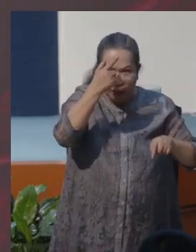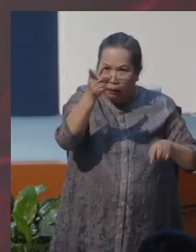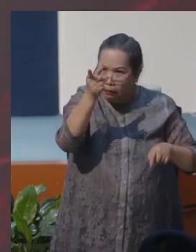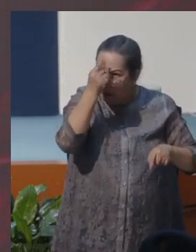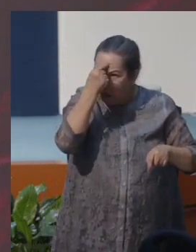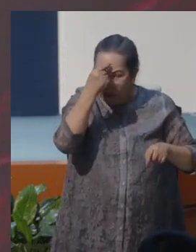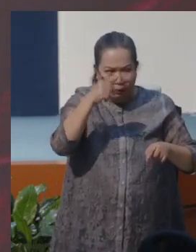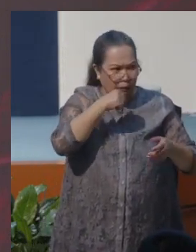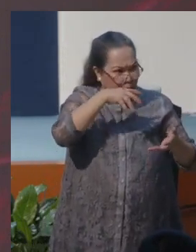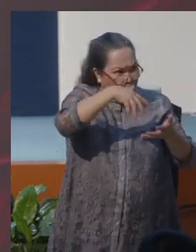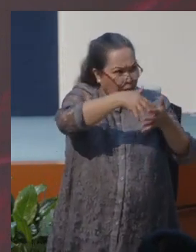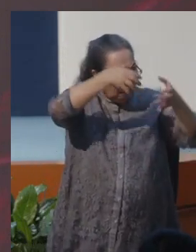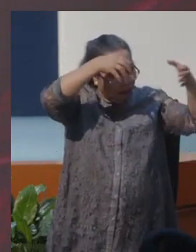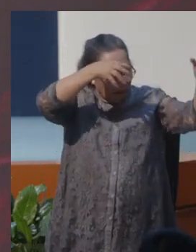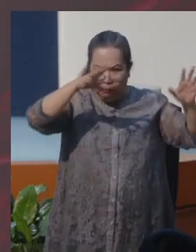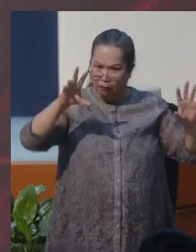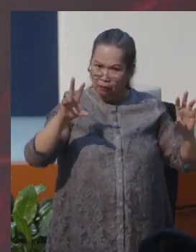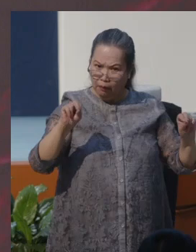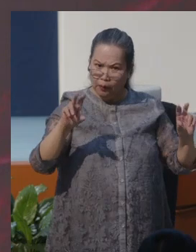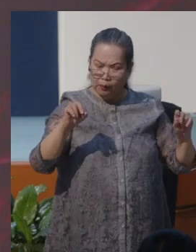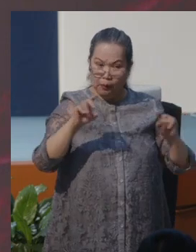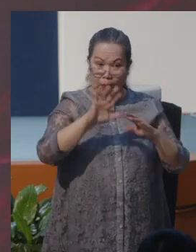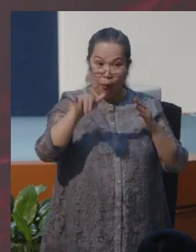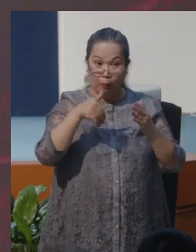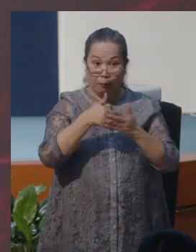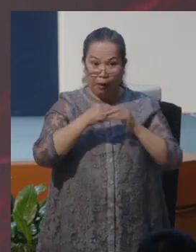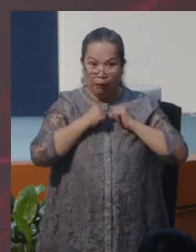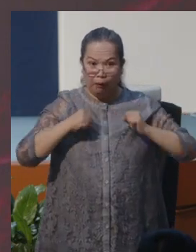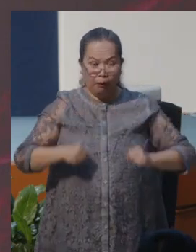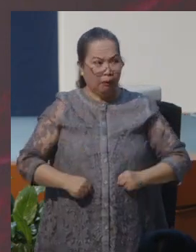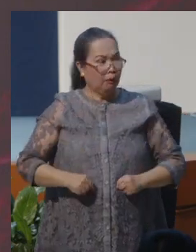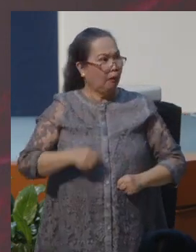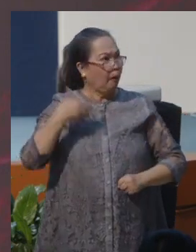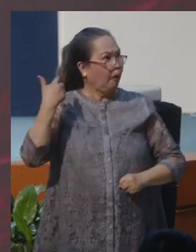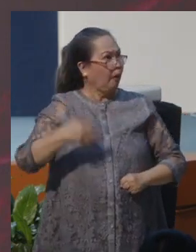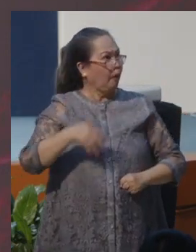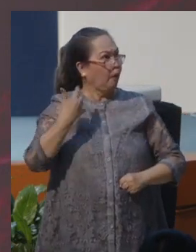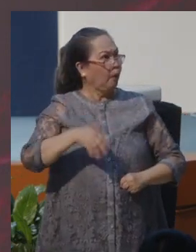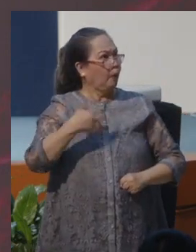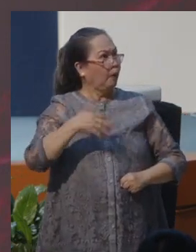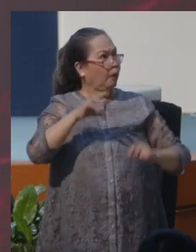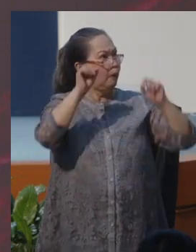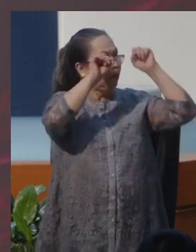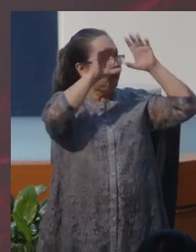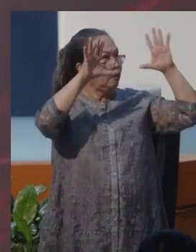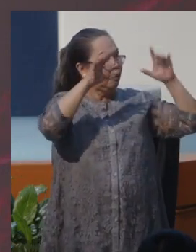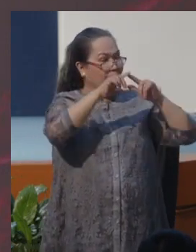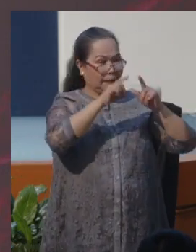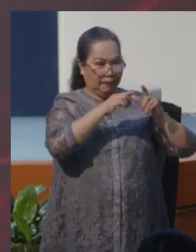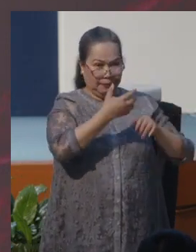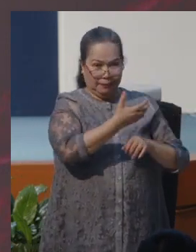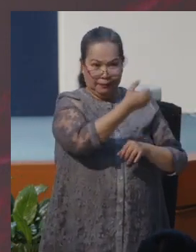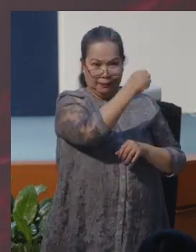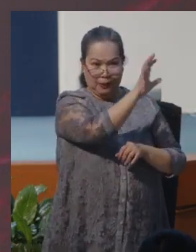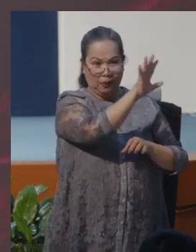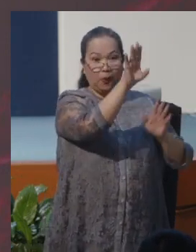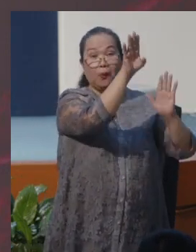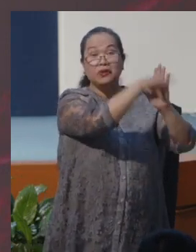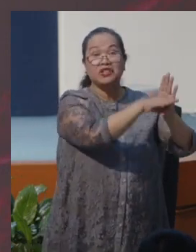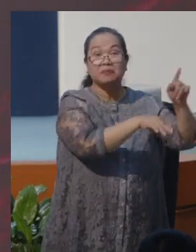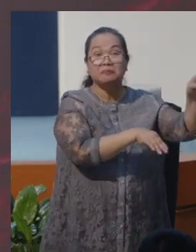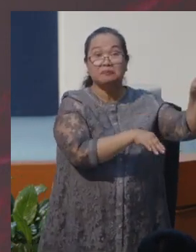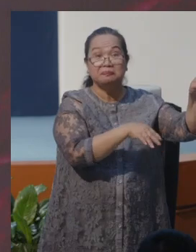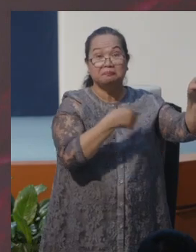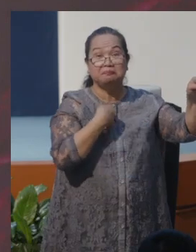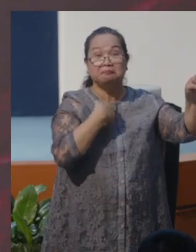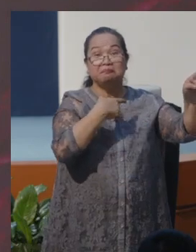astonished." Itong mga educated at hindi ordinaryong lalaki sa kanilang sariling paningin, yung mga miyembro